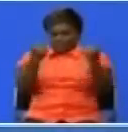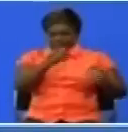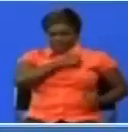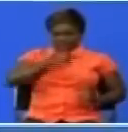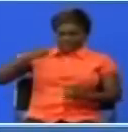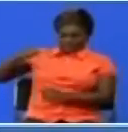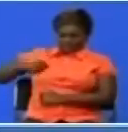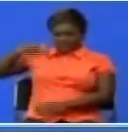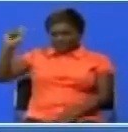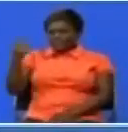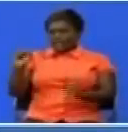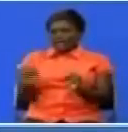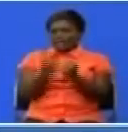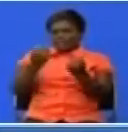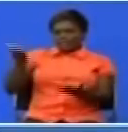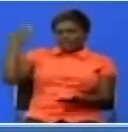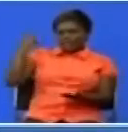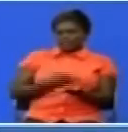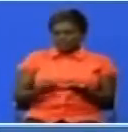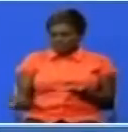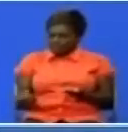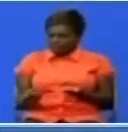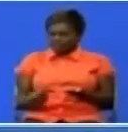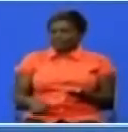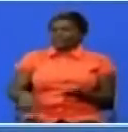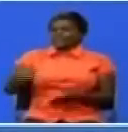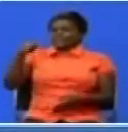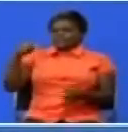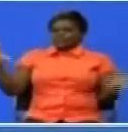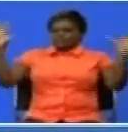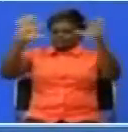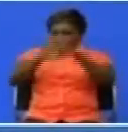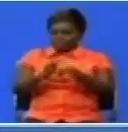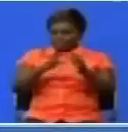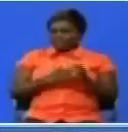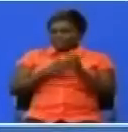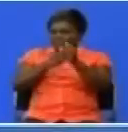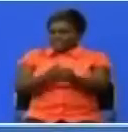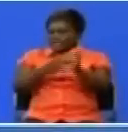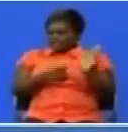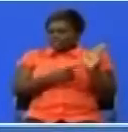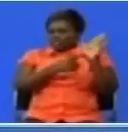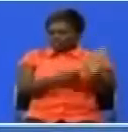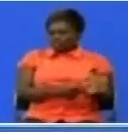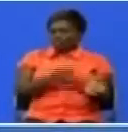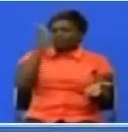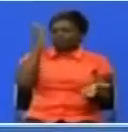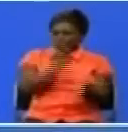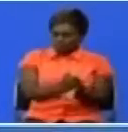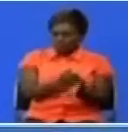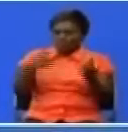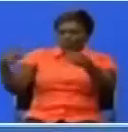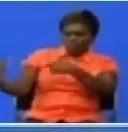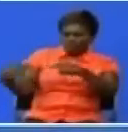Kenya lilofanyika wiki moja iliyopita. Na mashirima ni umoja ambao viongozi hao walionyesha kwamba kweli vita